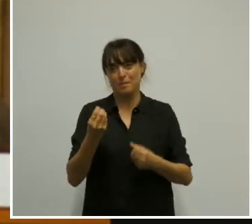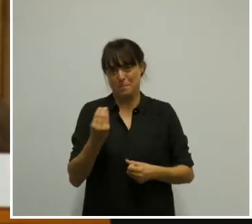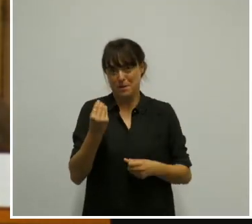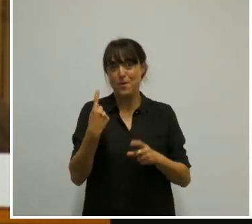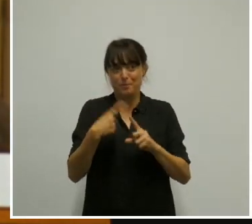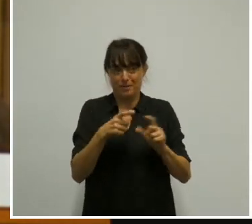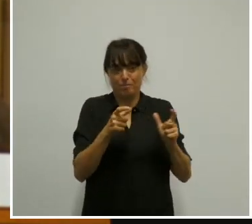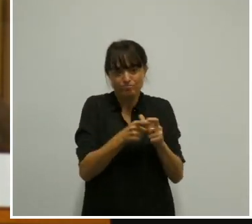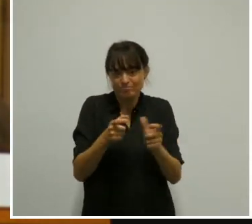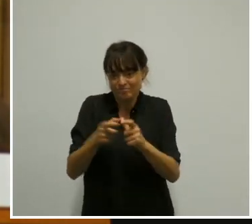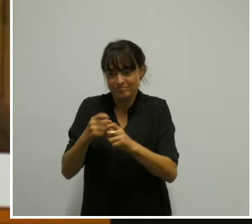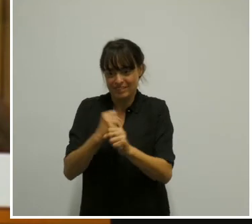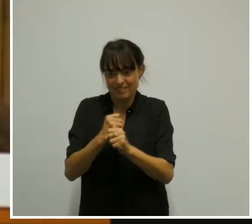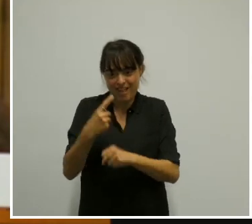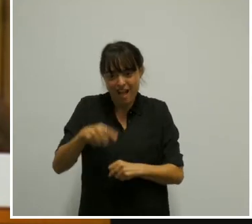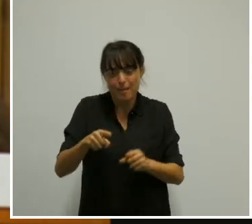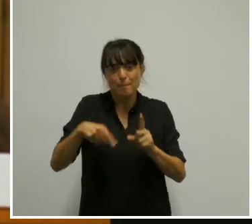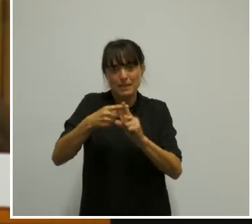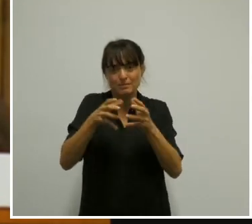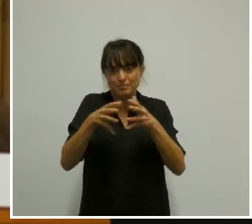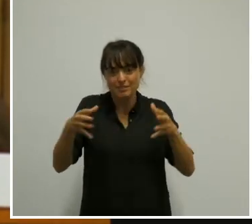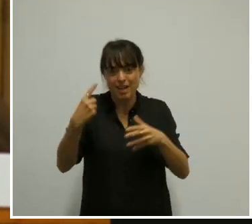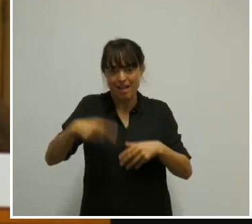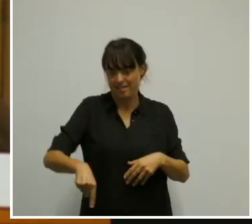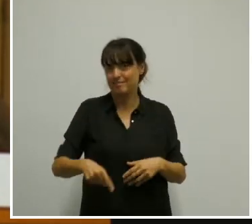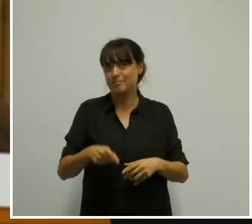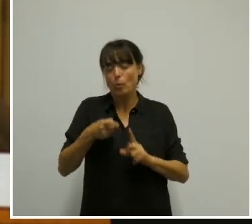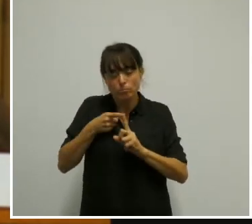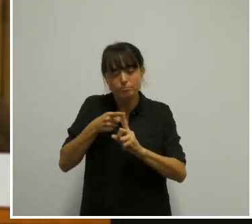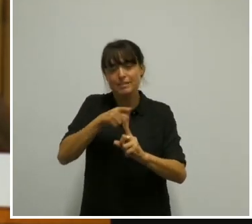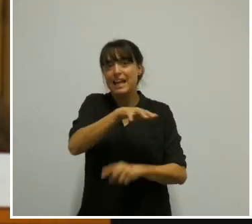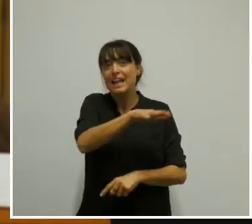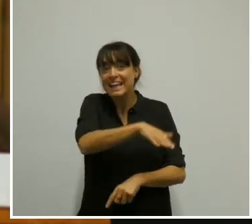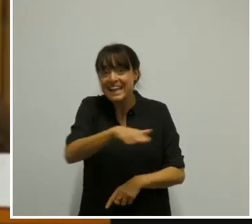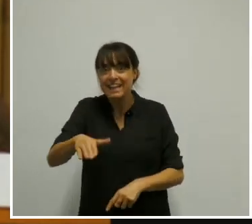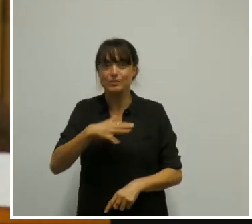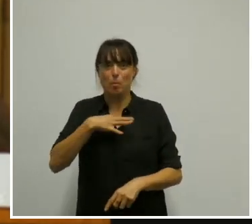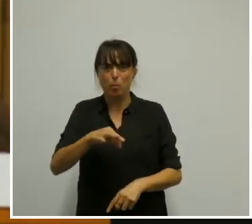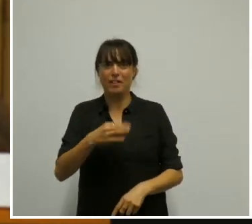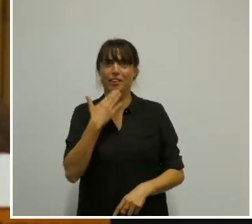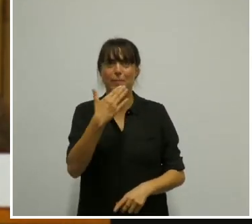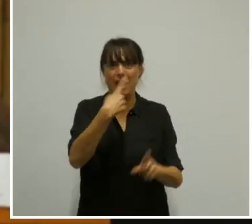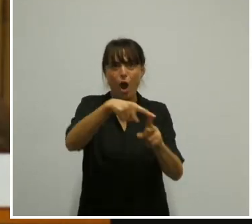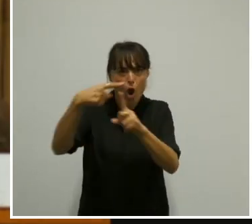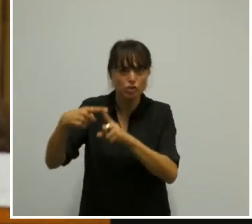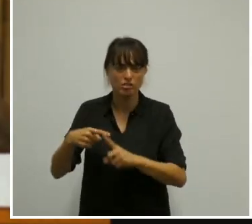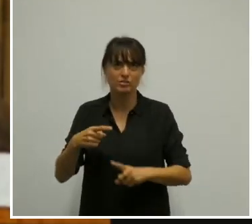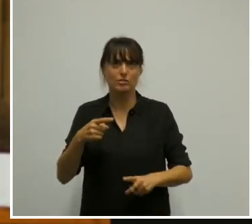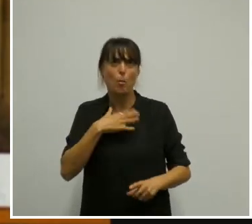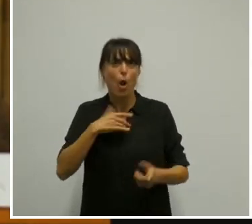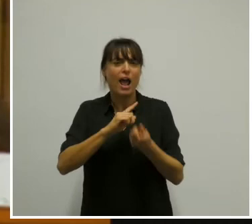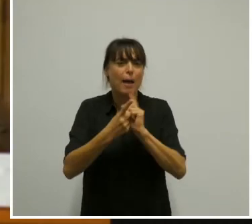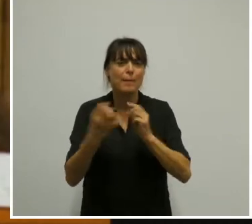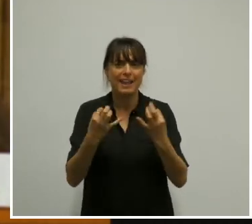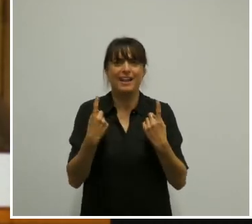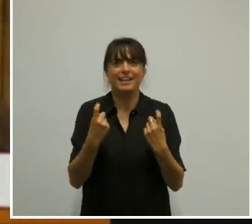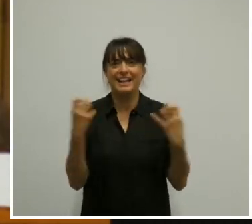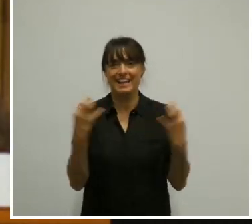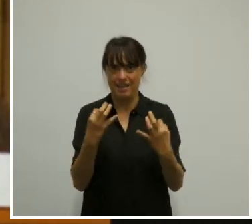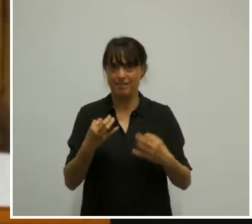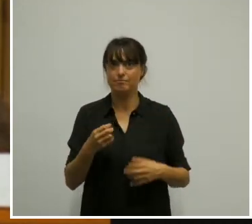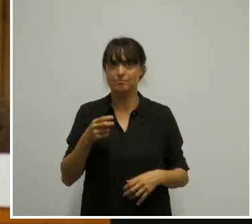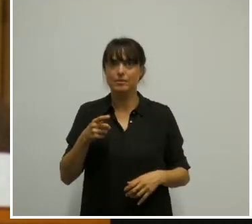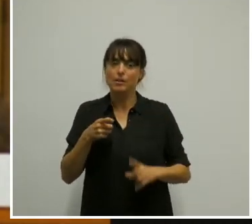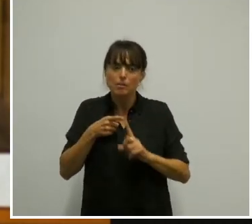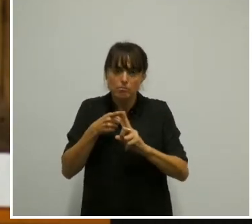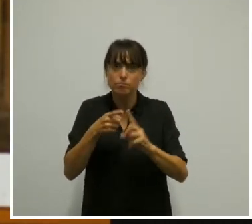més anirà creixent i la idea és que sigui un espai on els nens puguin també demanar quins canvis volen al seu districte, què necessiten i que